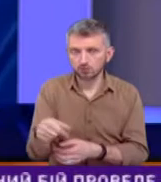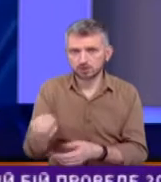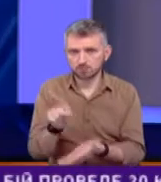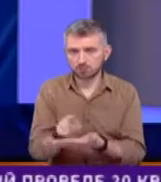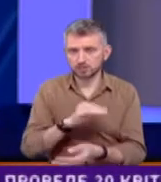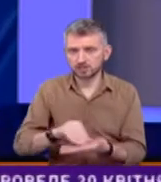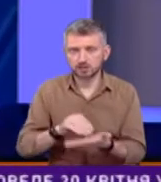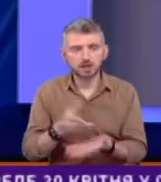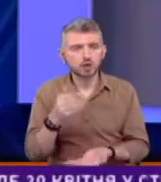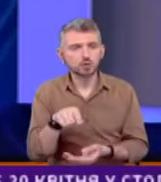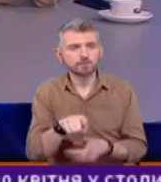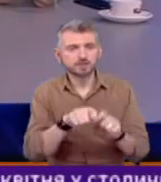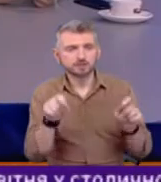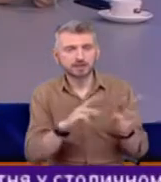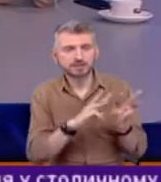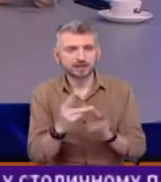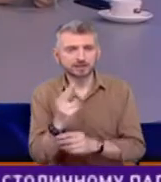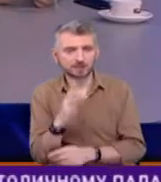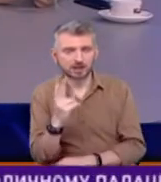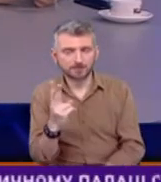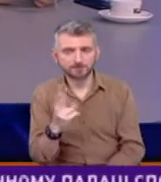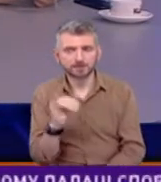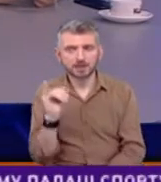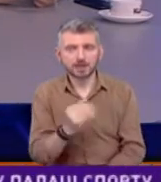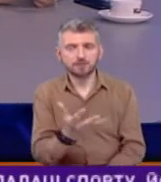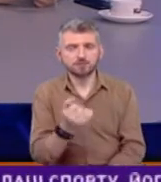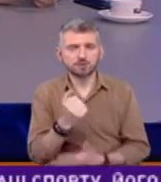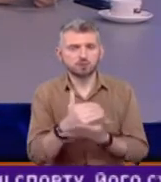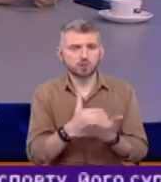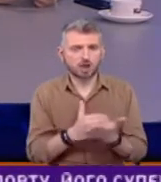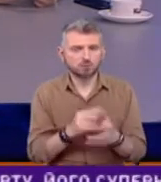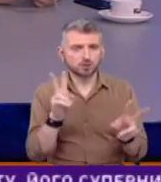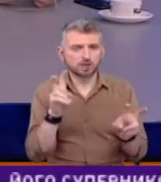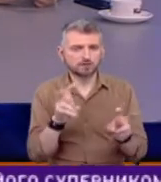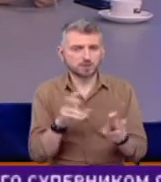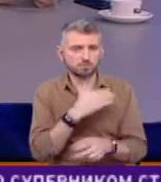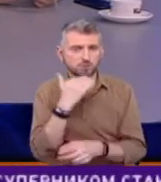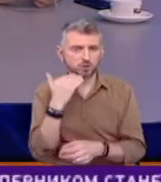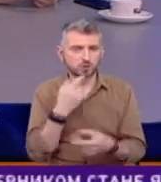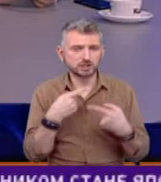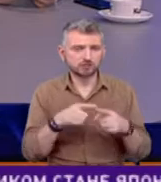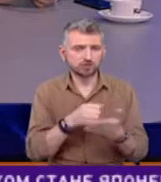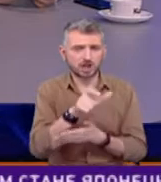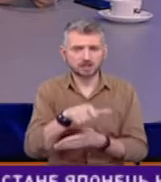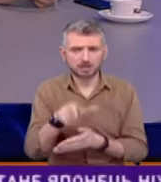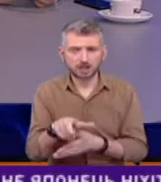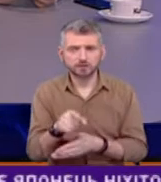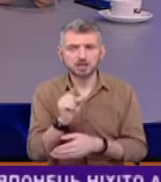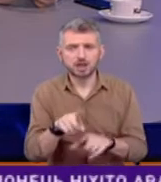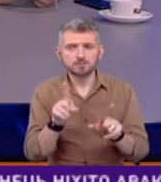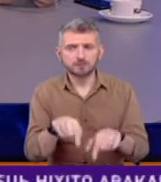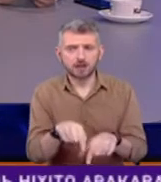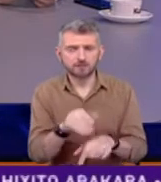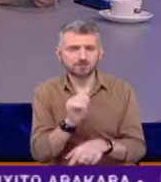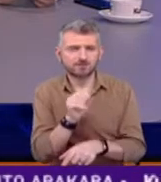того, писати. Навіть якщо ви зайдете на сайт ЦВК і візьмете програми так званих багатьох технічних кандидатів, там навіть